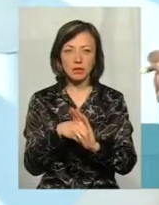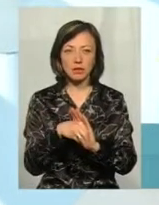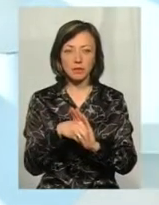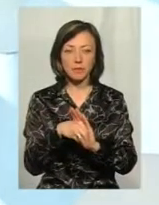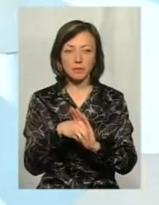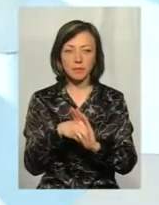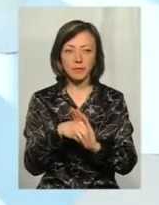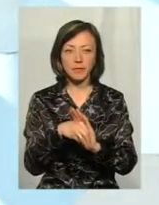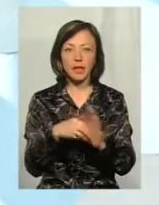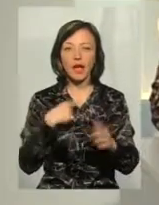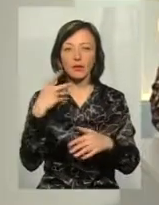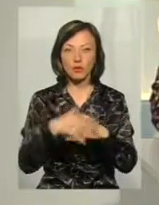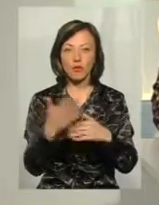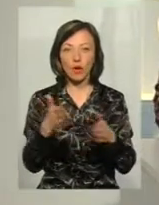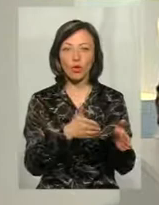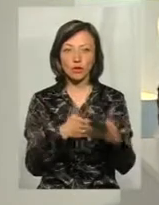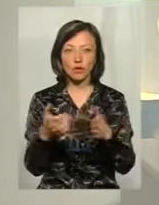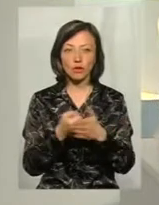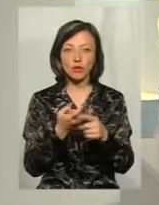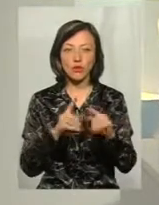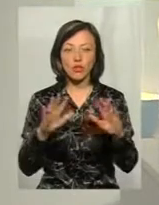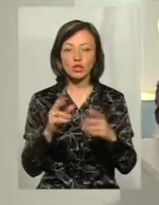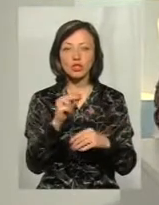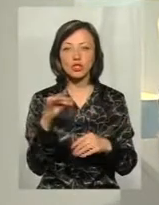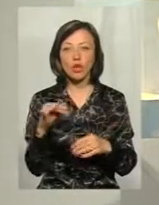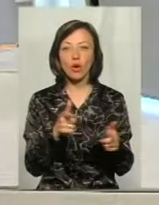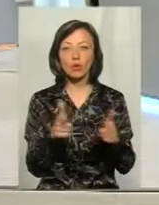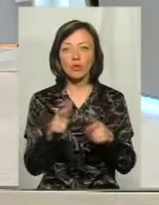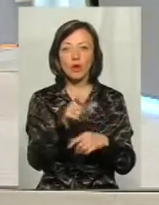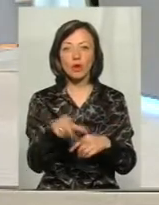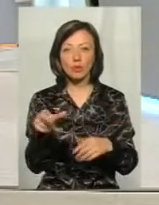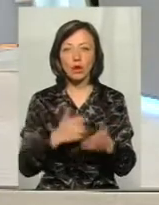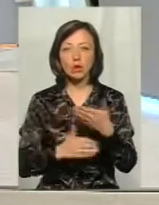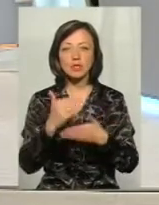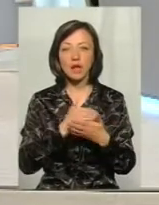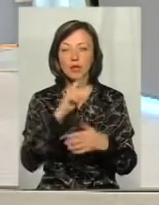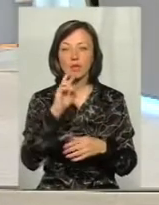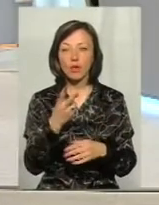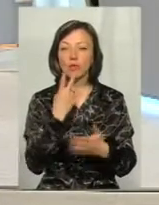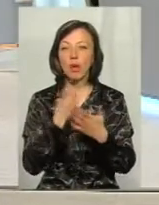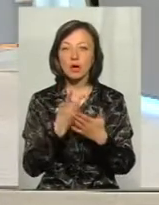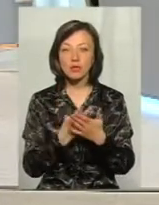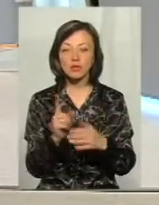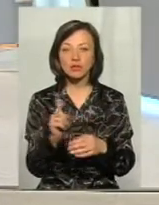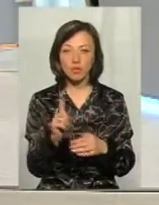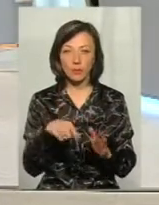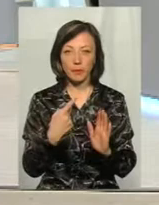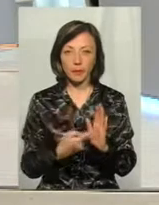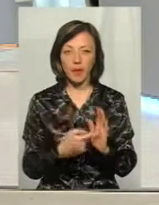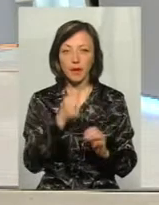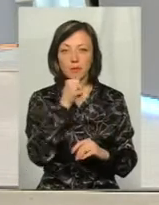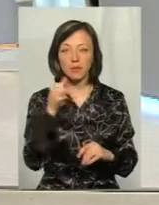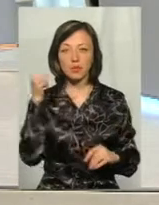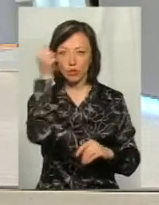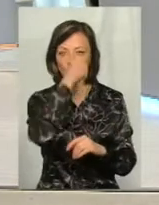такі. Пане Віктор, я розумію, що ви готові до цього випадку, а от чи готові люди? А останні 2 роки що показали? Значить, минулий рік в